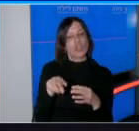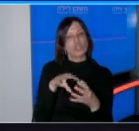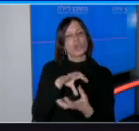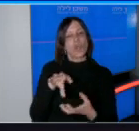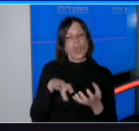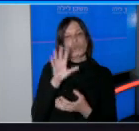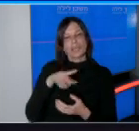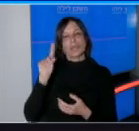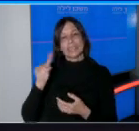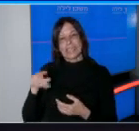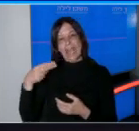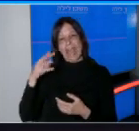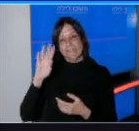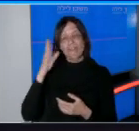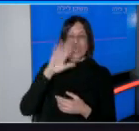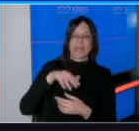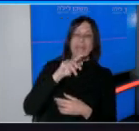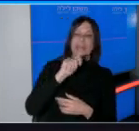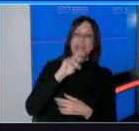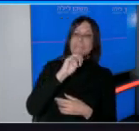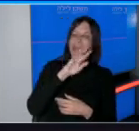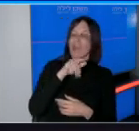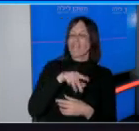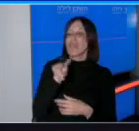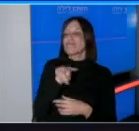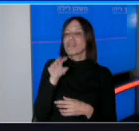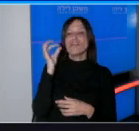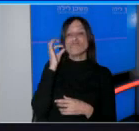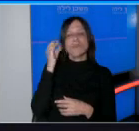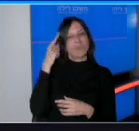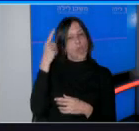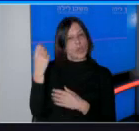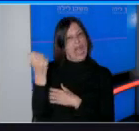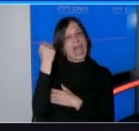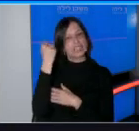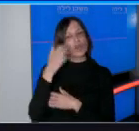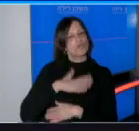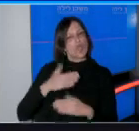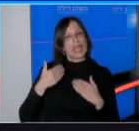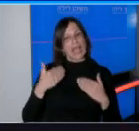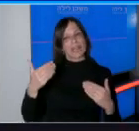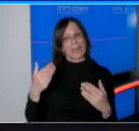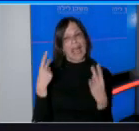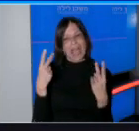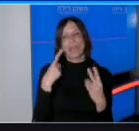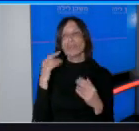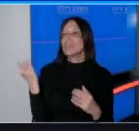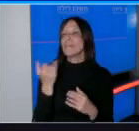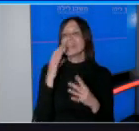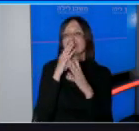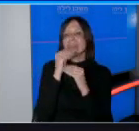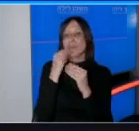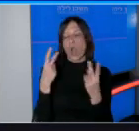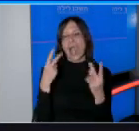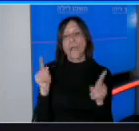זהבה וגם על תמר, אבל בסוף אלו שתי נשים אידיאולוגיות חזקות. שביקשו לקדם ערכים, אולי לא תמיד הן דיברו את הערכים האלו